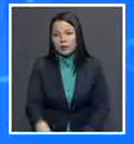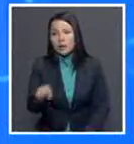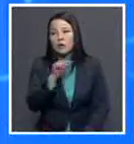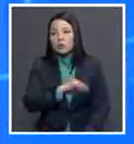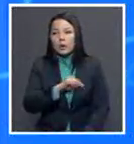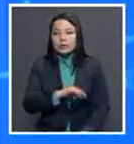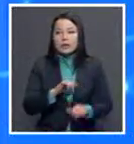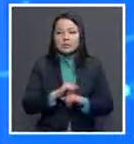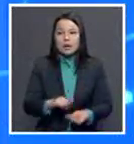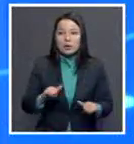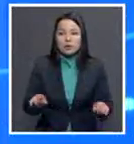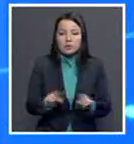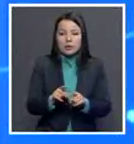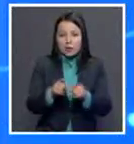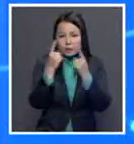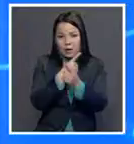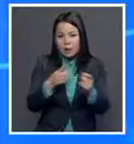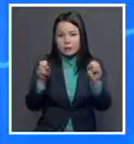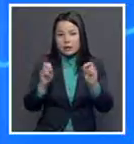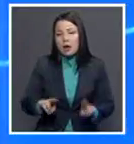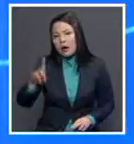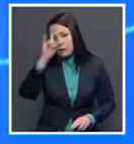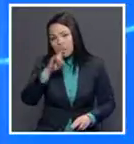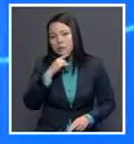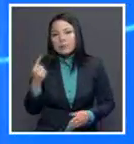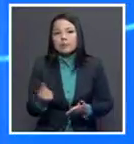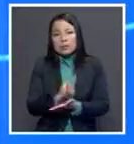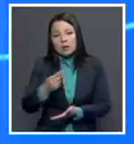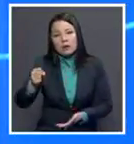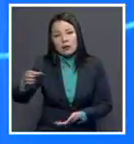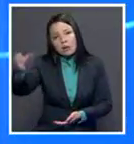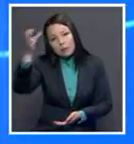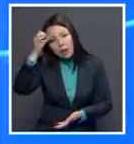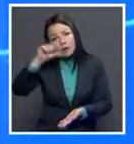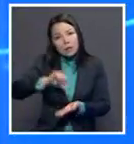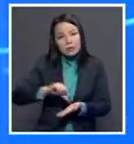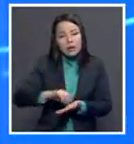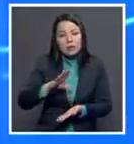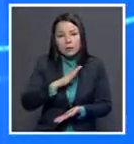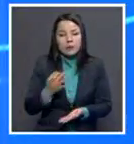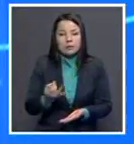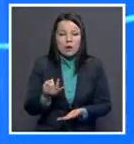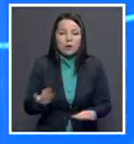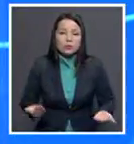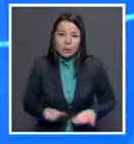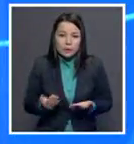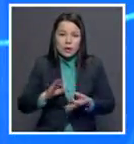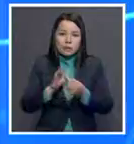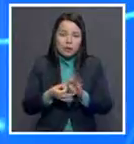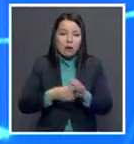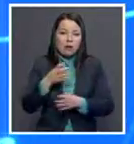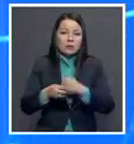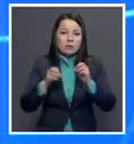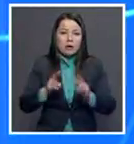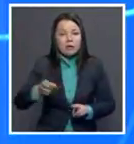Рухани жаңғыру тұлға тағылымы. Осындай атаумен Қазақтан шыққан тұңғыш академик Қаныш Сәтбаевтың өмірмен қызметіне арналған халықаралық